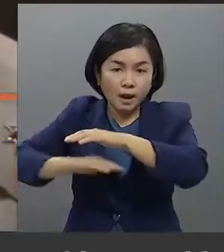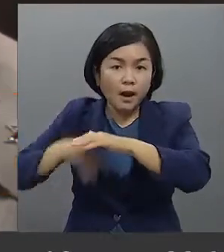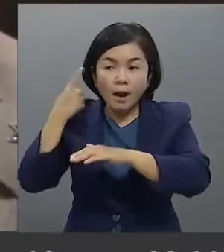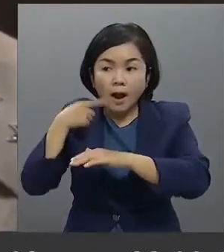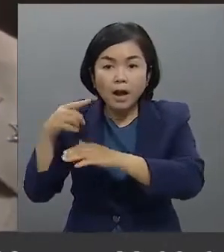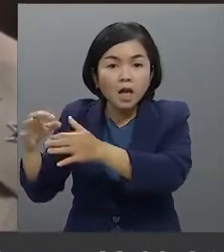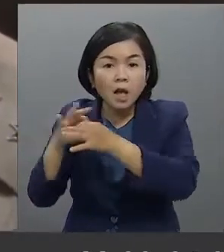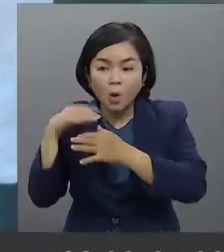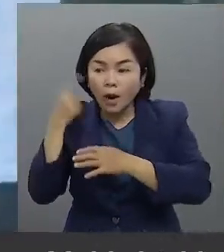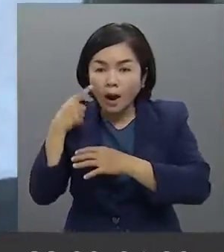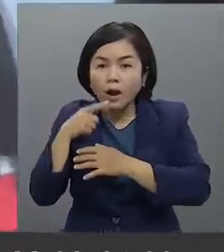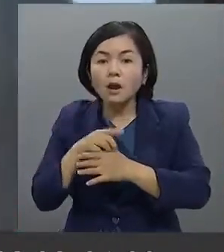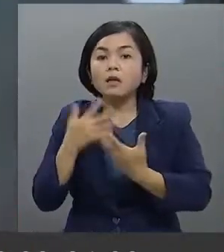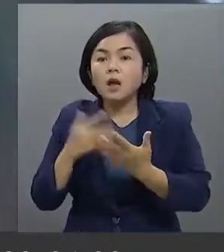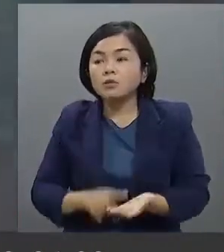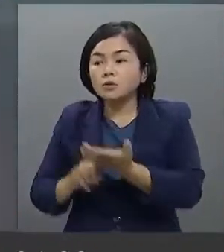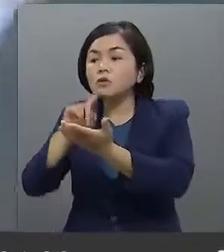ขอศาลมาหมายจับต่อไป